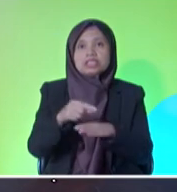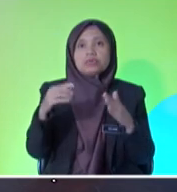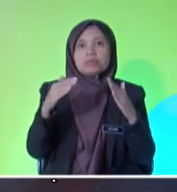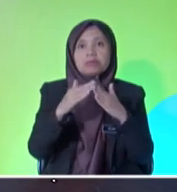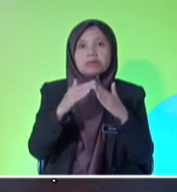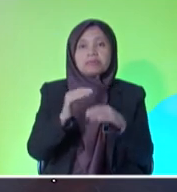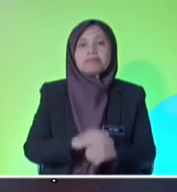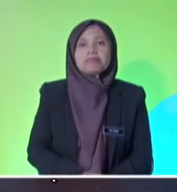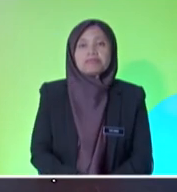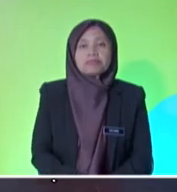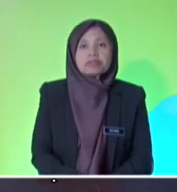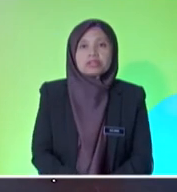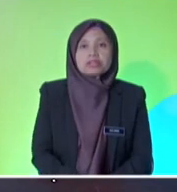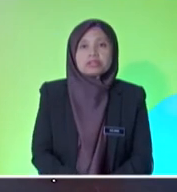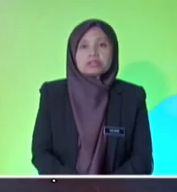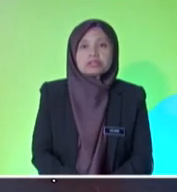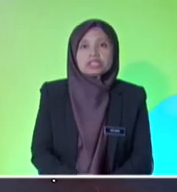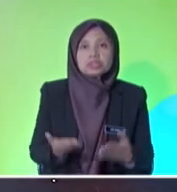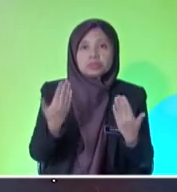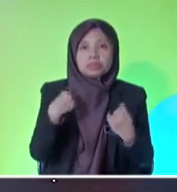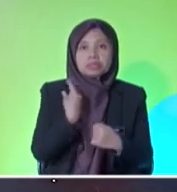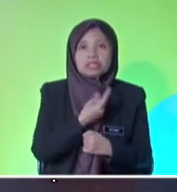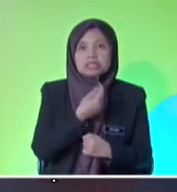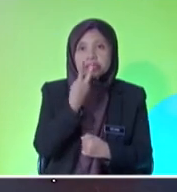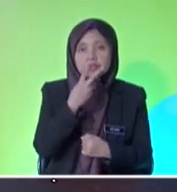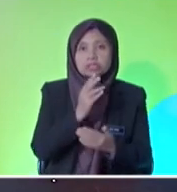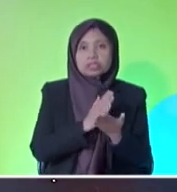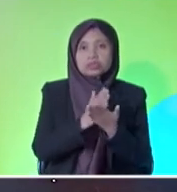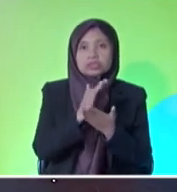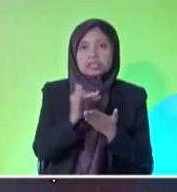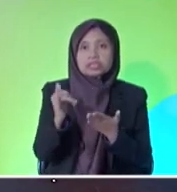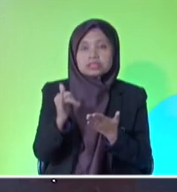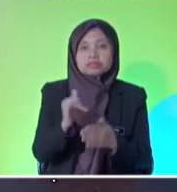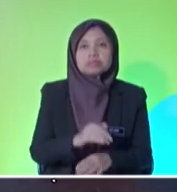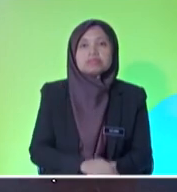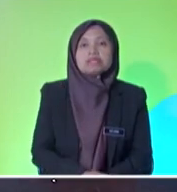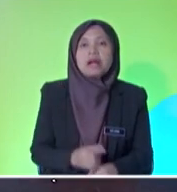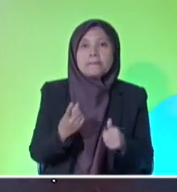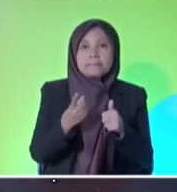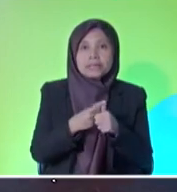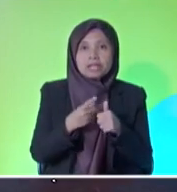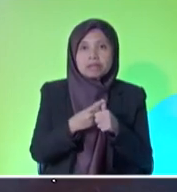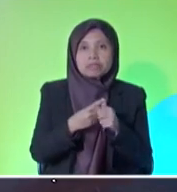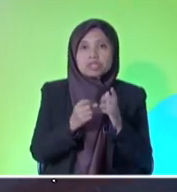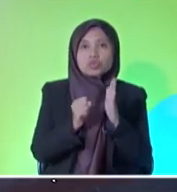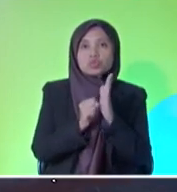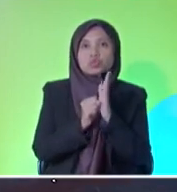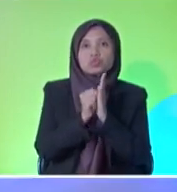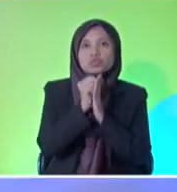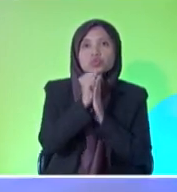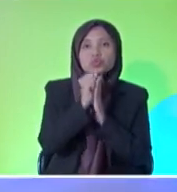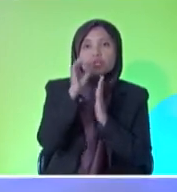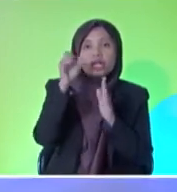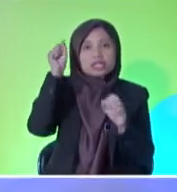Oke Mari kita Tengok ya seterusnya ini dia yang saya cakap tadi pertama suhunya sesuai Hmm